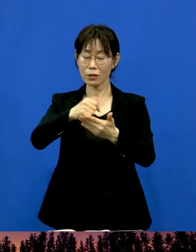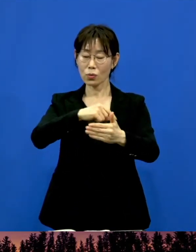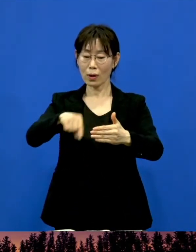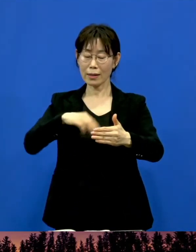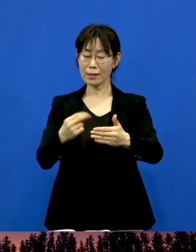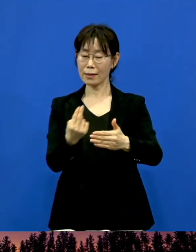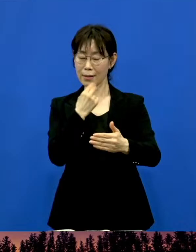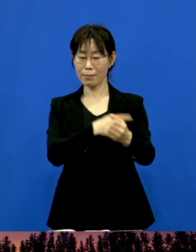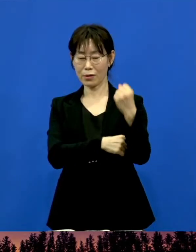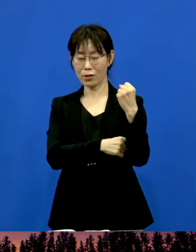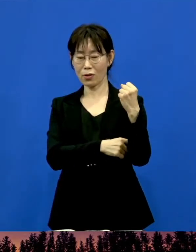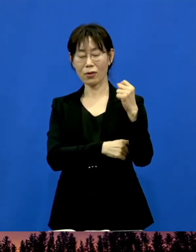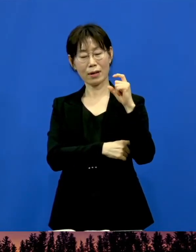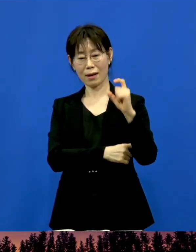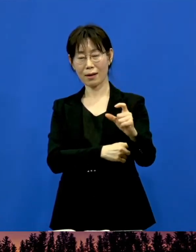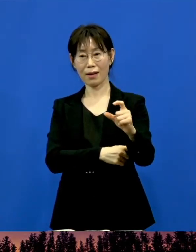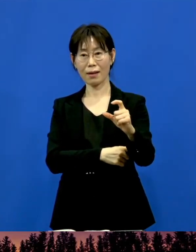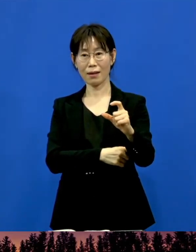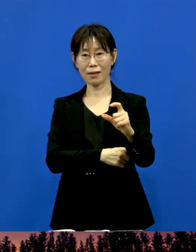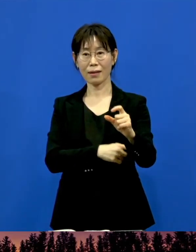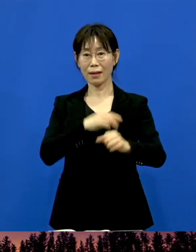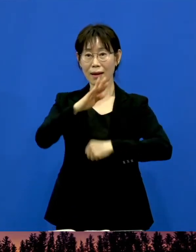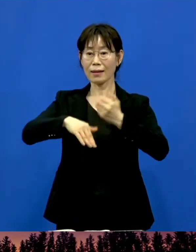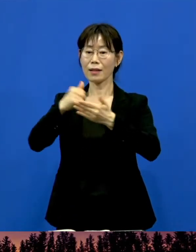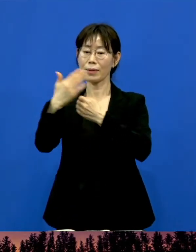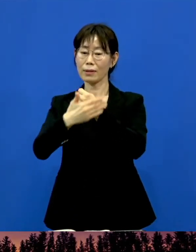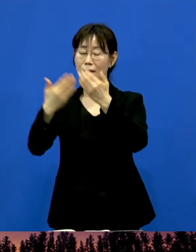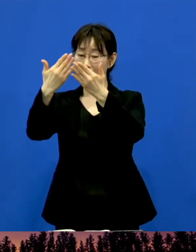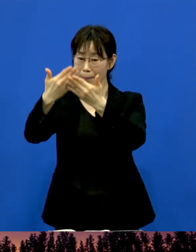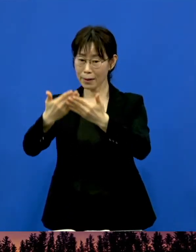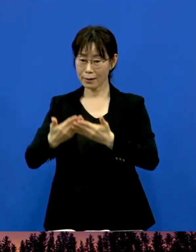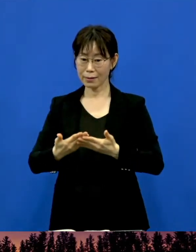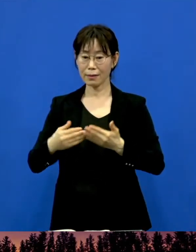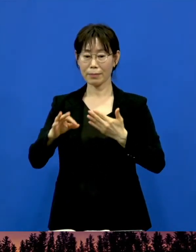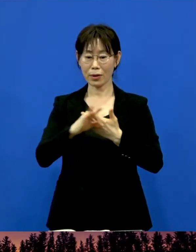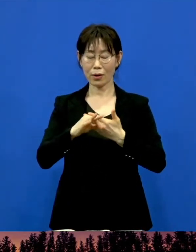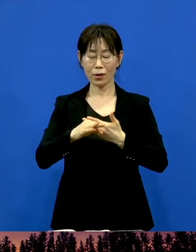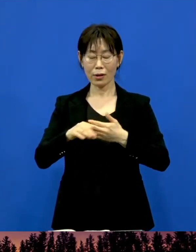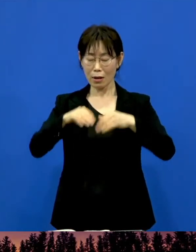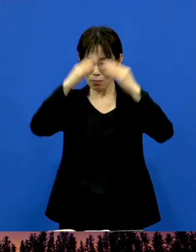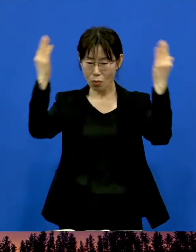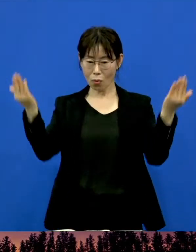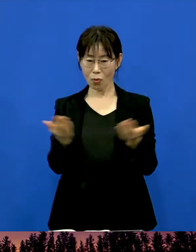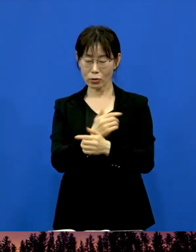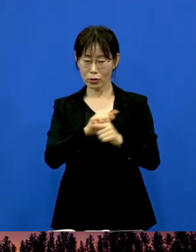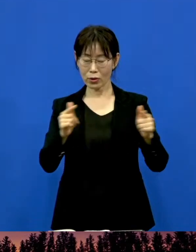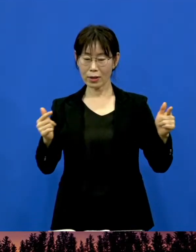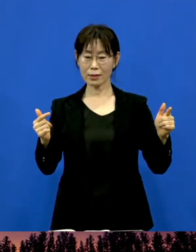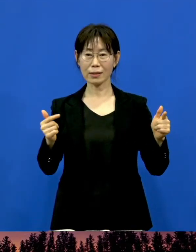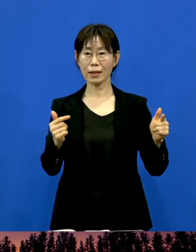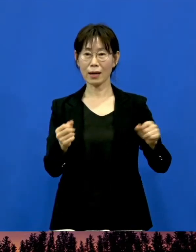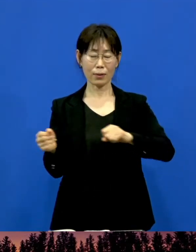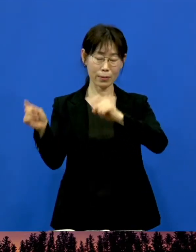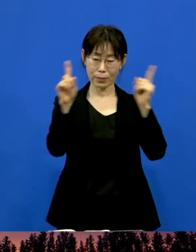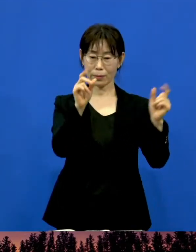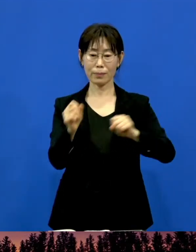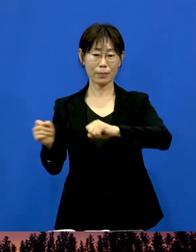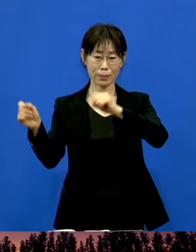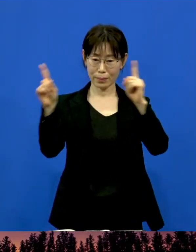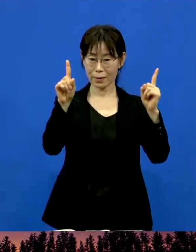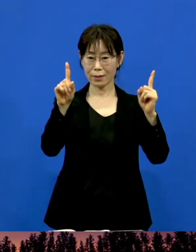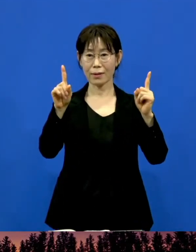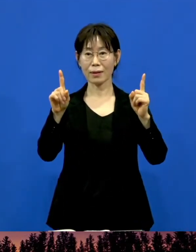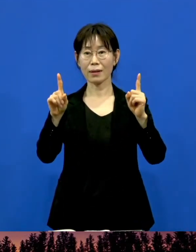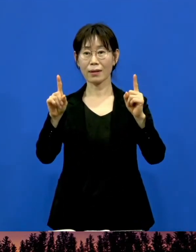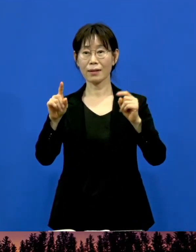생명력을 갖고 있어요. 우리가 하나님의 은혜를 받으면 우리의 지각과 모든 것들이 살아나기 시작해요. 그 감각적인 것들로